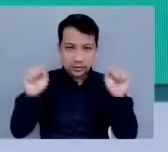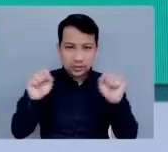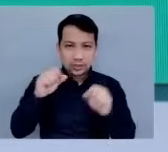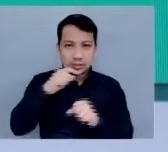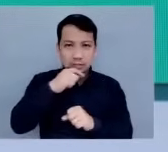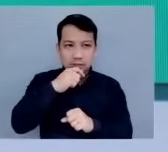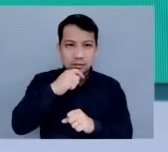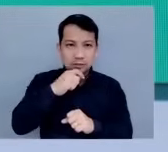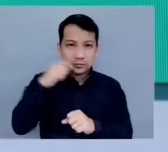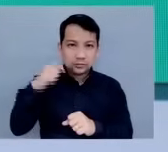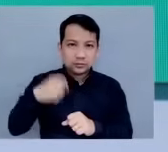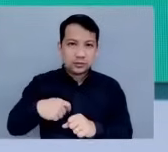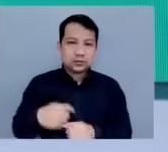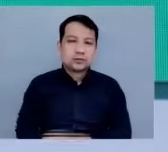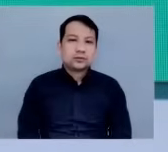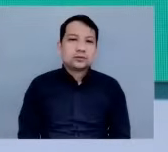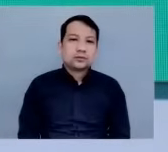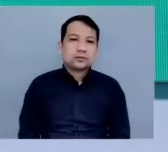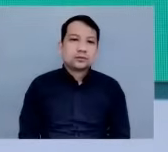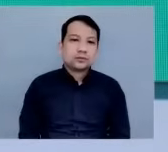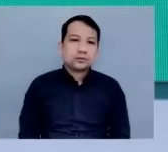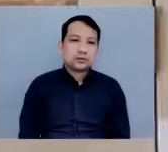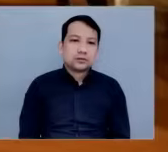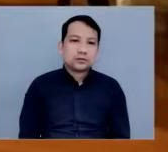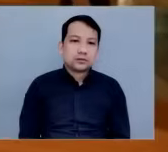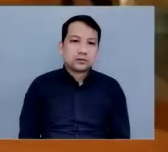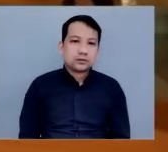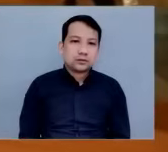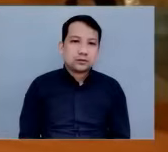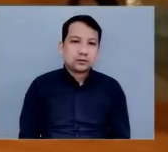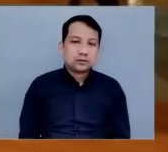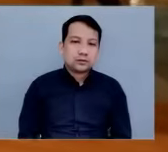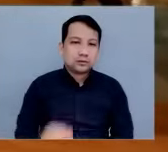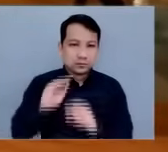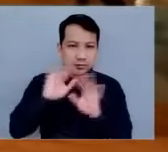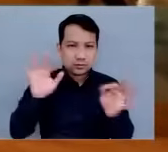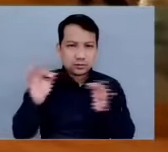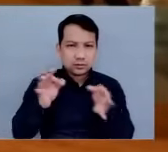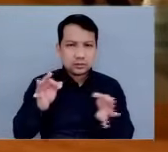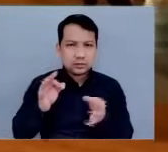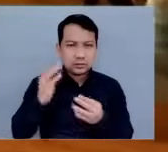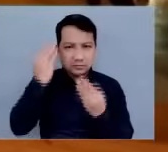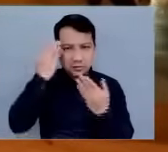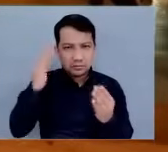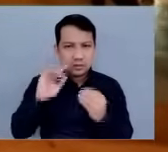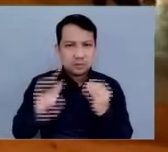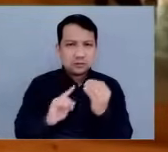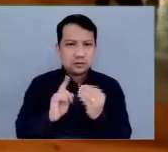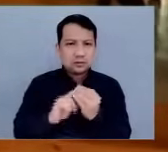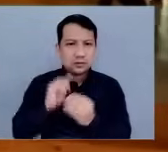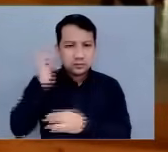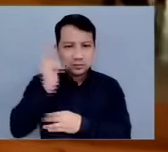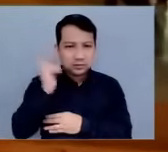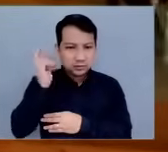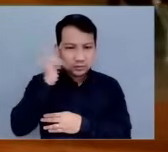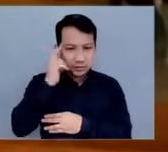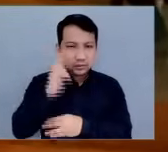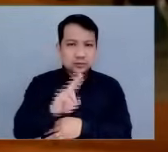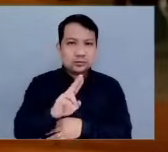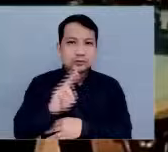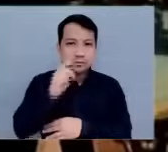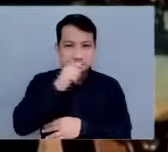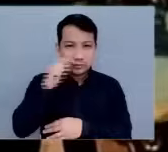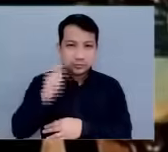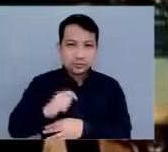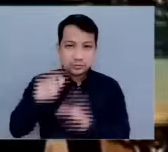bansa? Magandang umaga sa iyo, Ruth. Hindi pa malinaw kung ano talaga yung layunin ni Ukraine